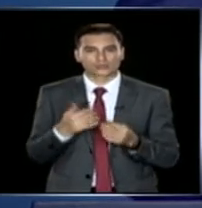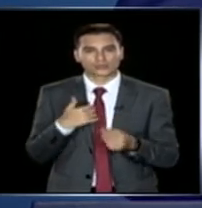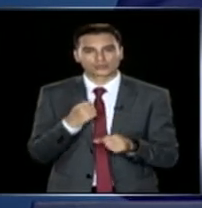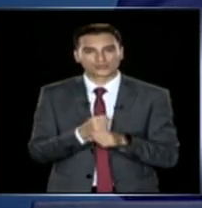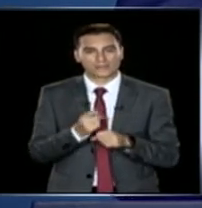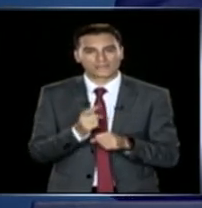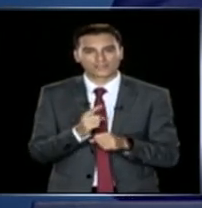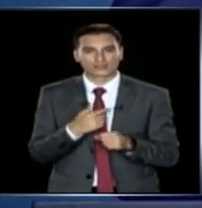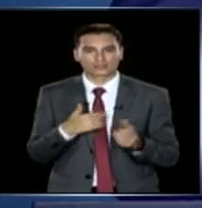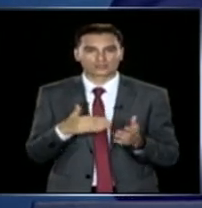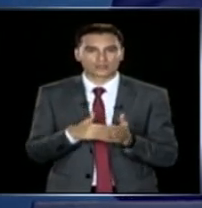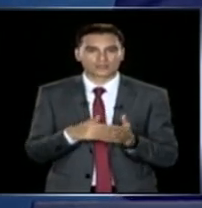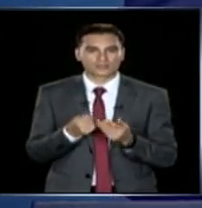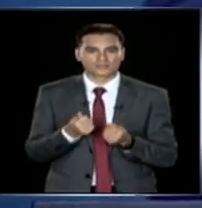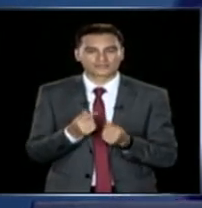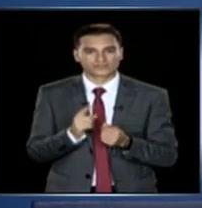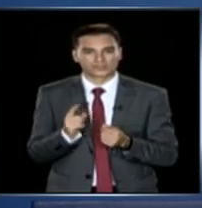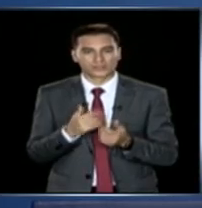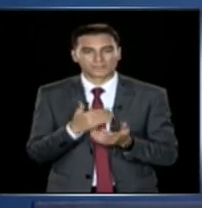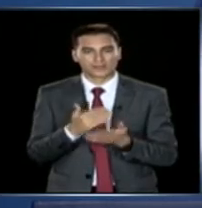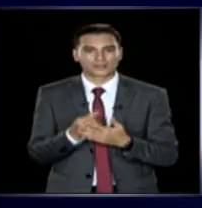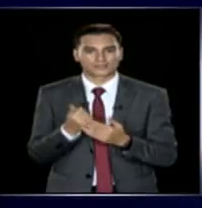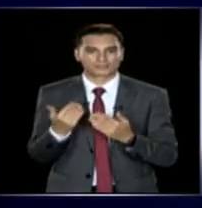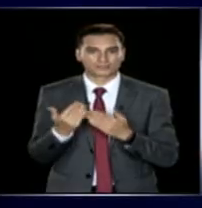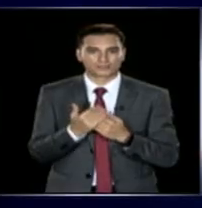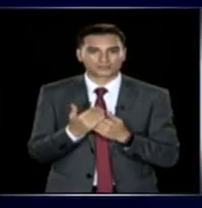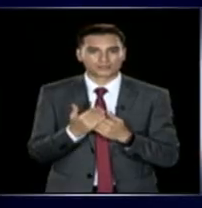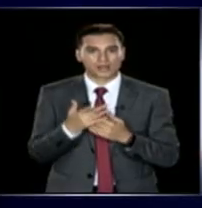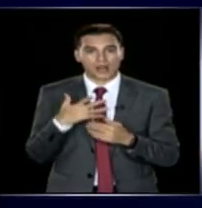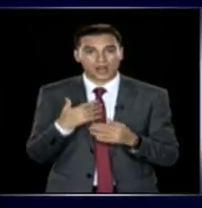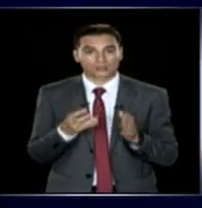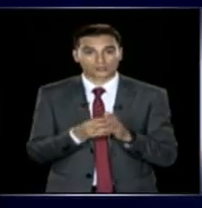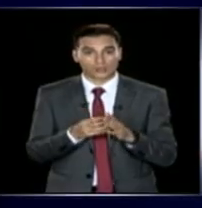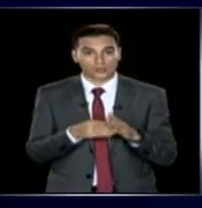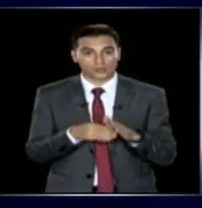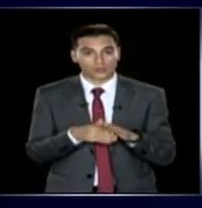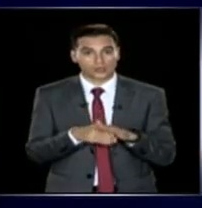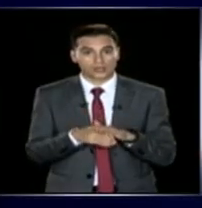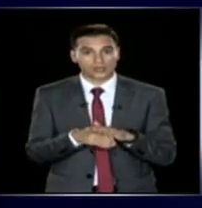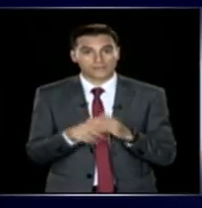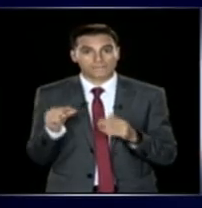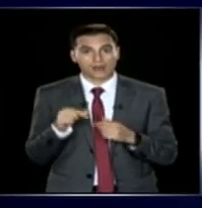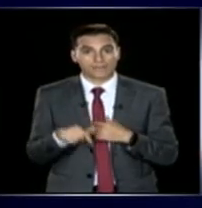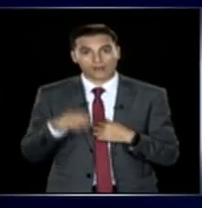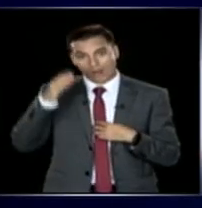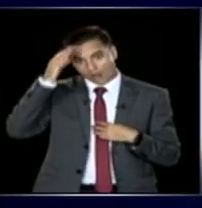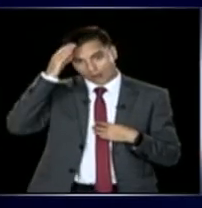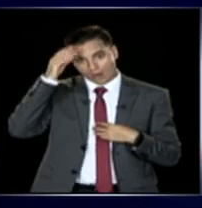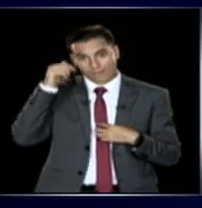وكده، لما اتوظف ان شاء الله هصرف على نفسي وكده. لا، لو عايز تخش كلية حقوق برنامج